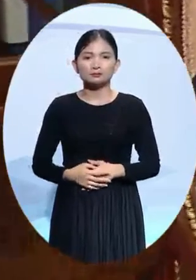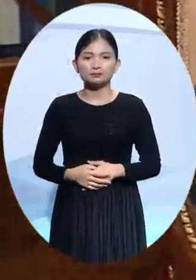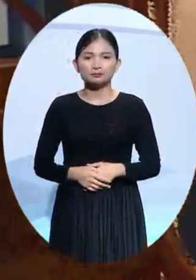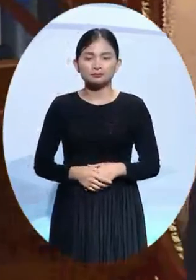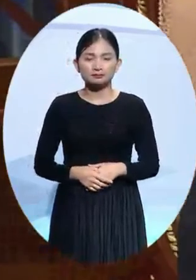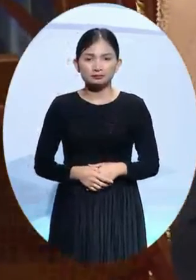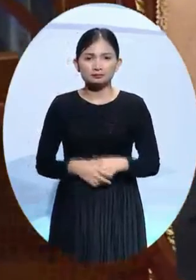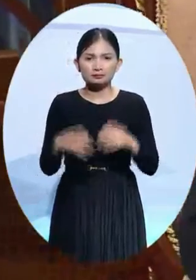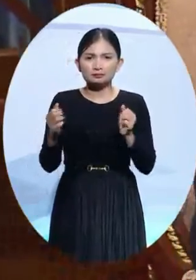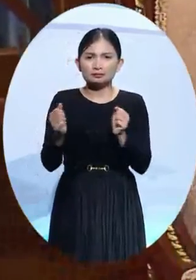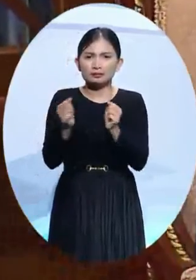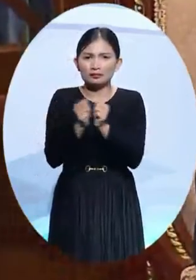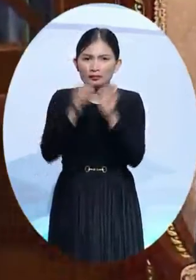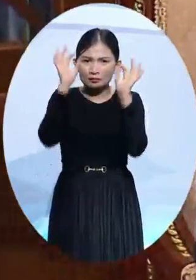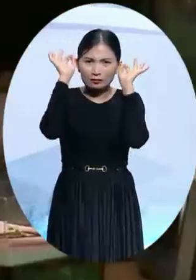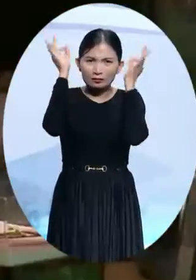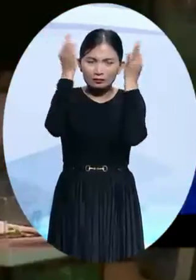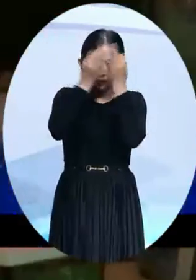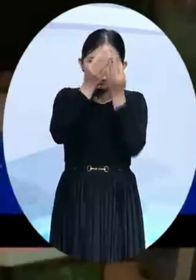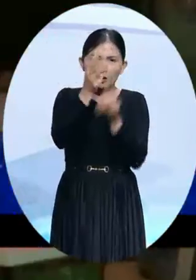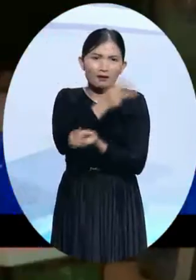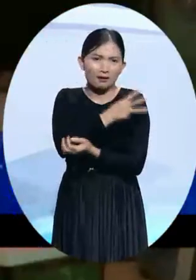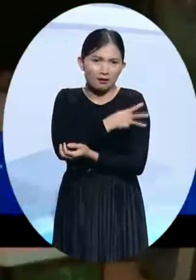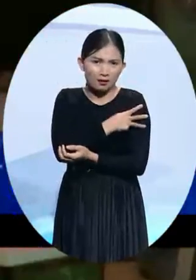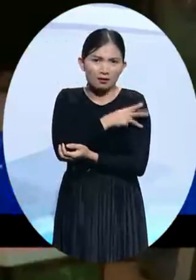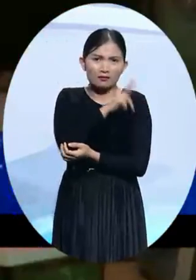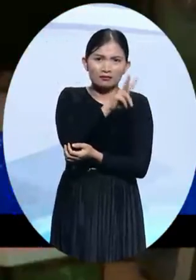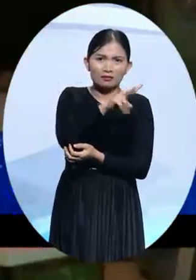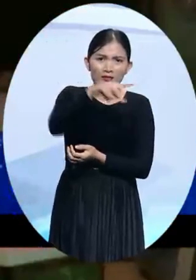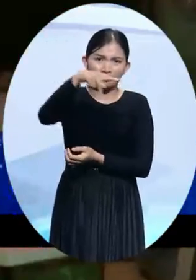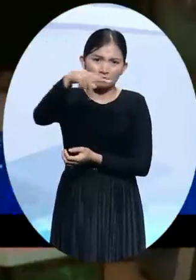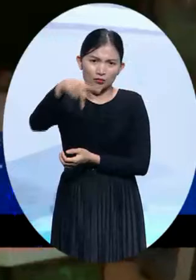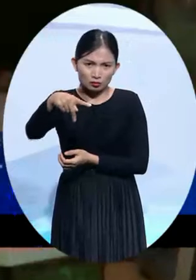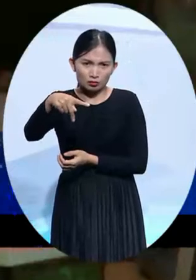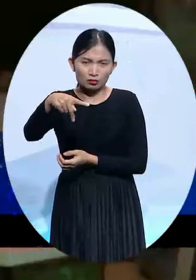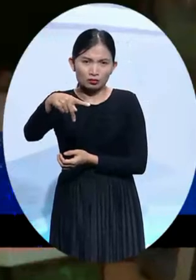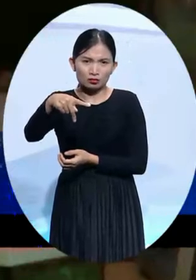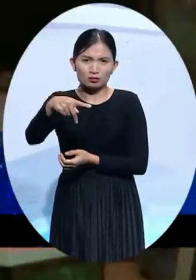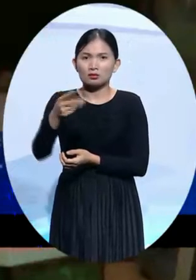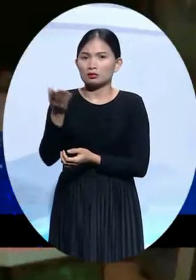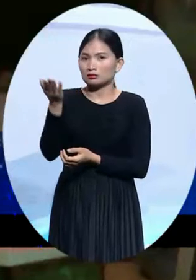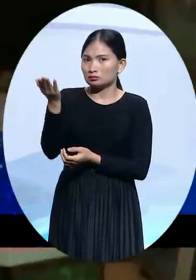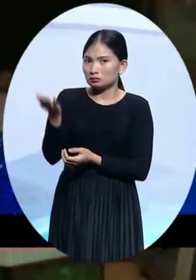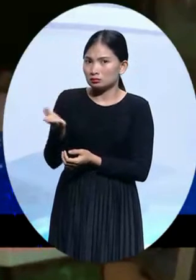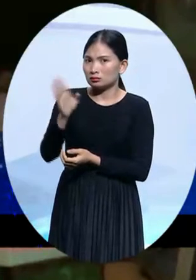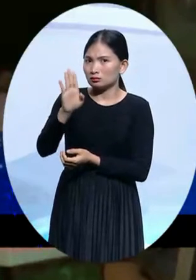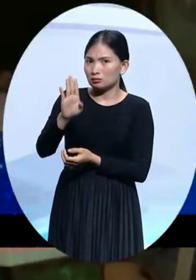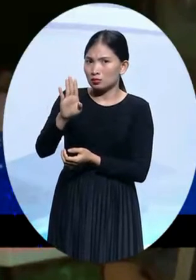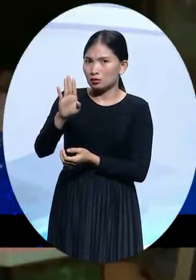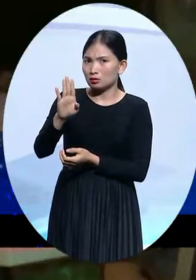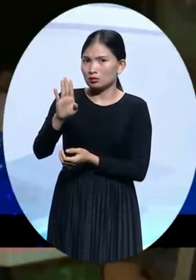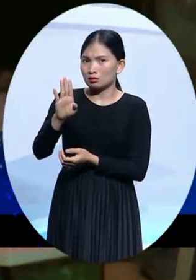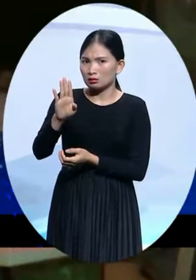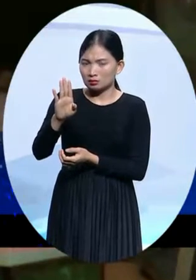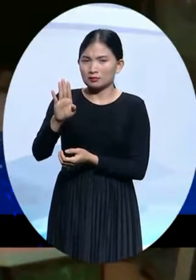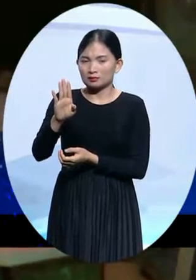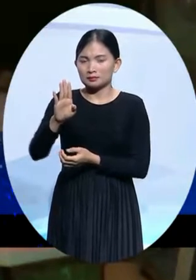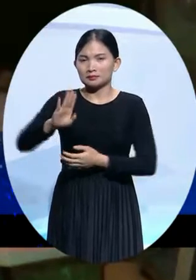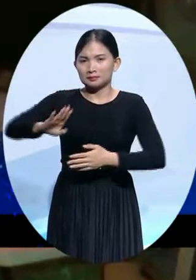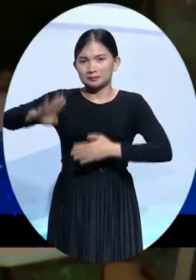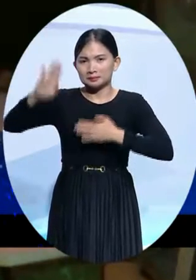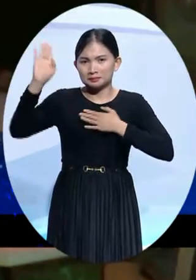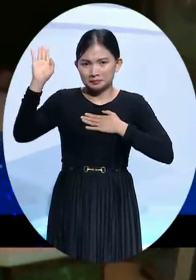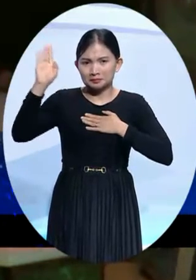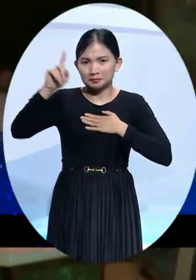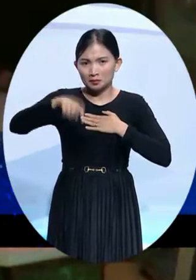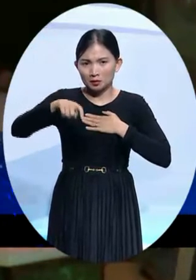Trong một cuộc họp với Tổng thống Nga Vladimir Putin, người đứng đầu Roscosmos Yuri Borisov cam kết sẽ hoàn thành nghĩa vụ với các đối tác tại trạm